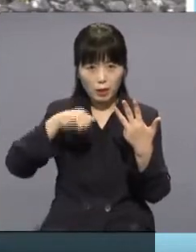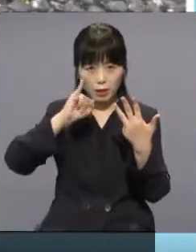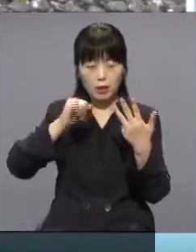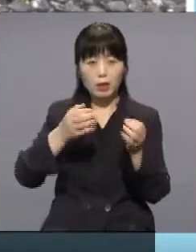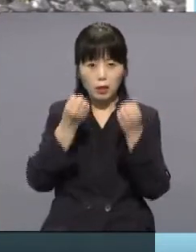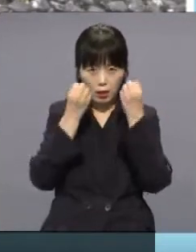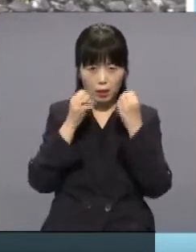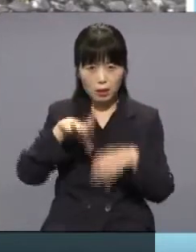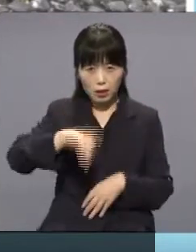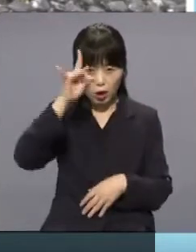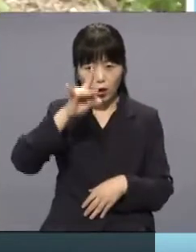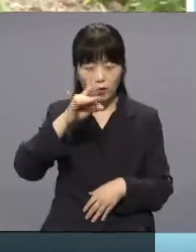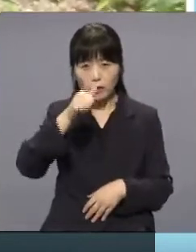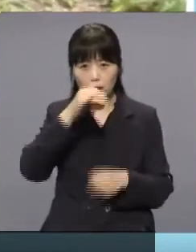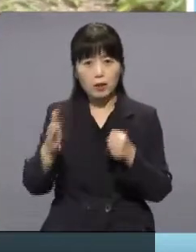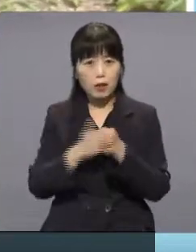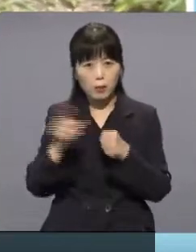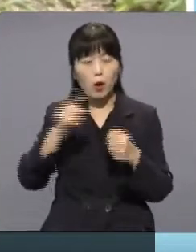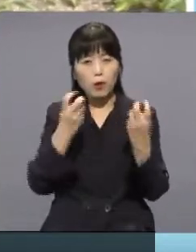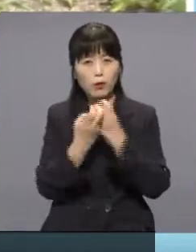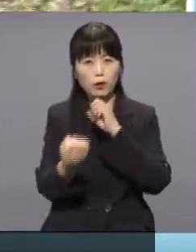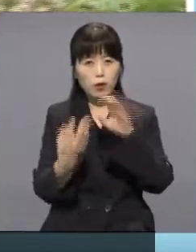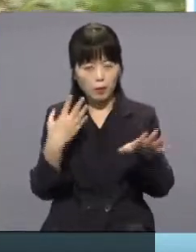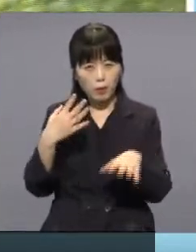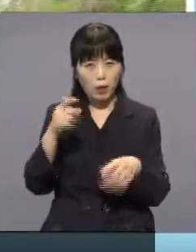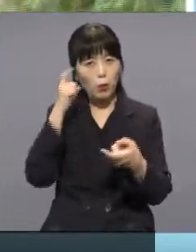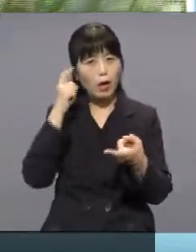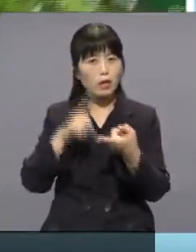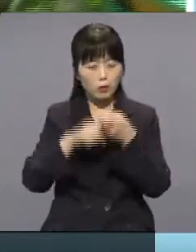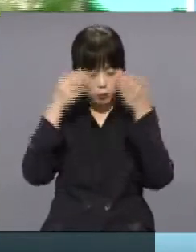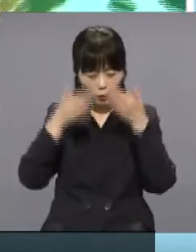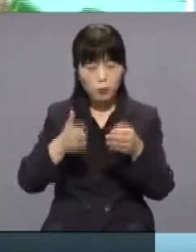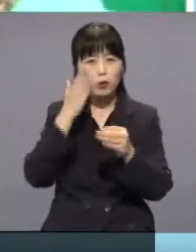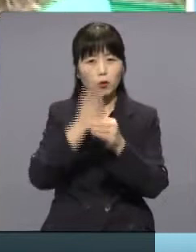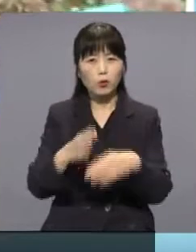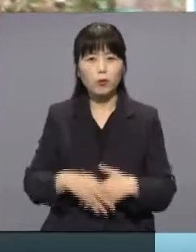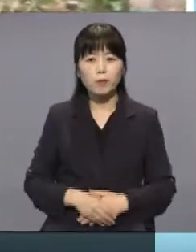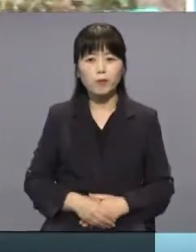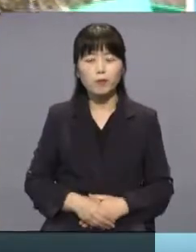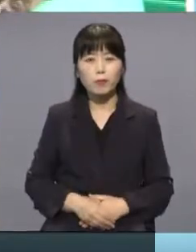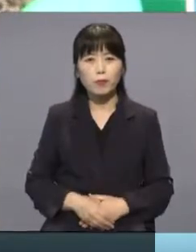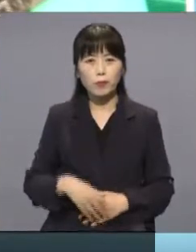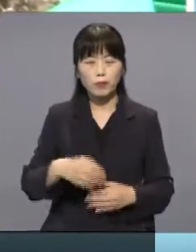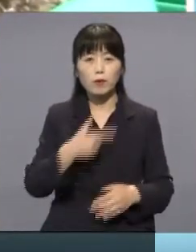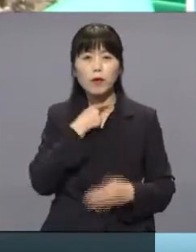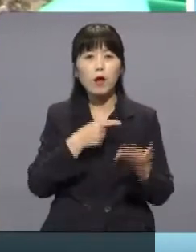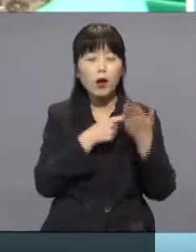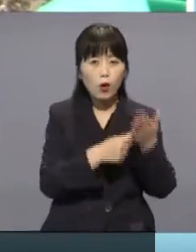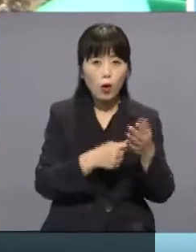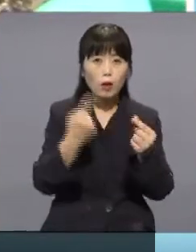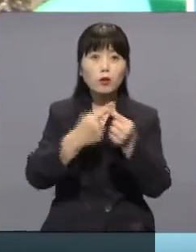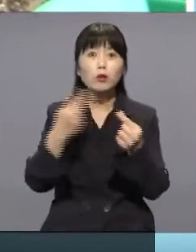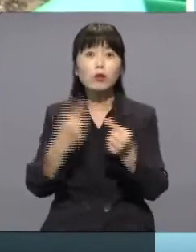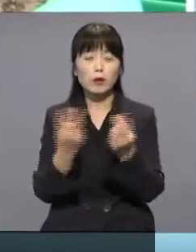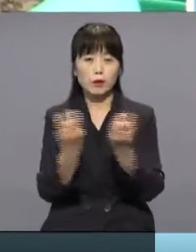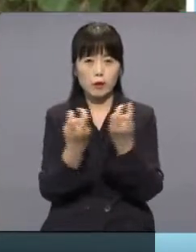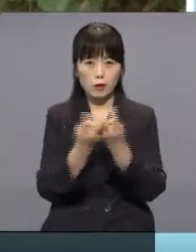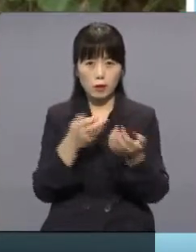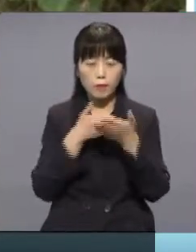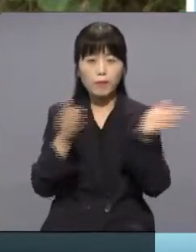점에서 신시장이 과연 어떤 답변을 내놓을지 관심이 주목된다고 볼 수가 있습니다 청원인은 크게 두 가지 대책을